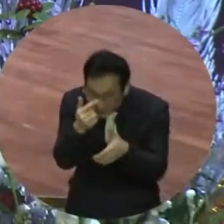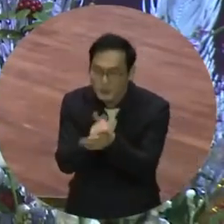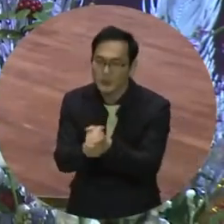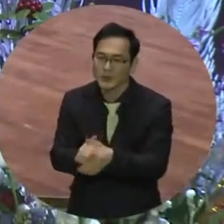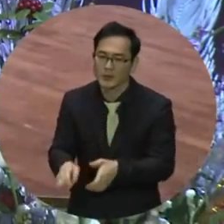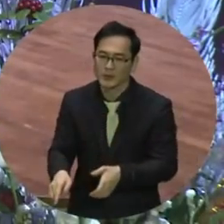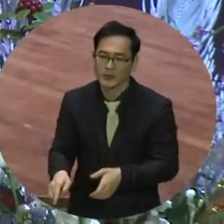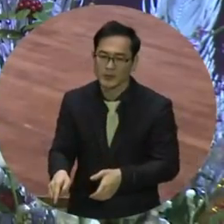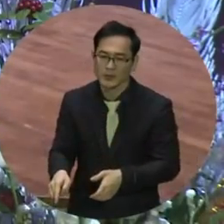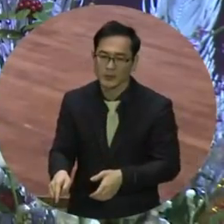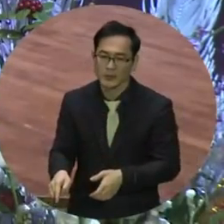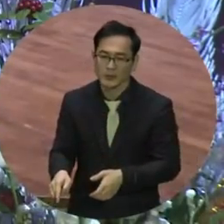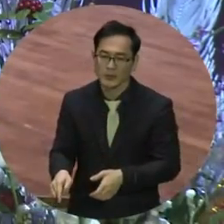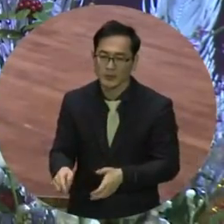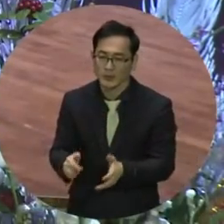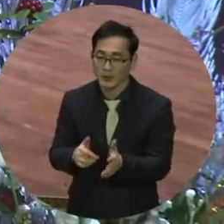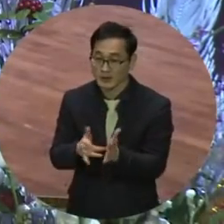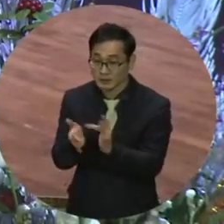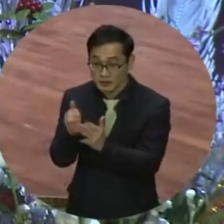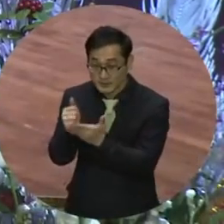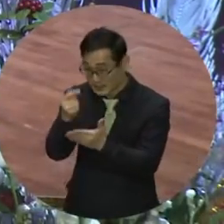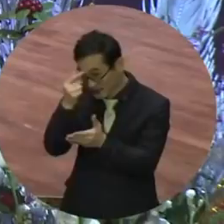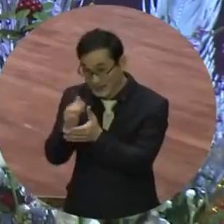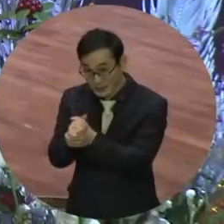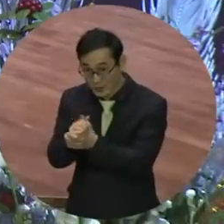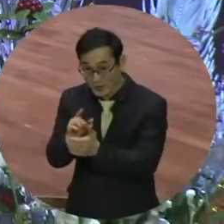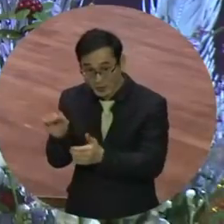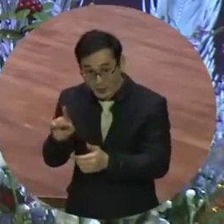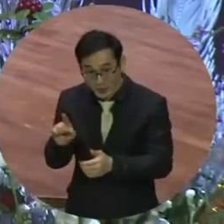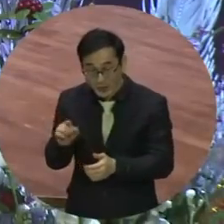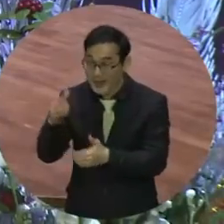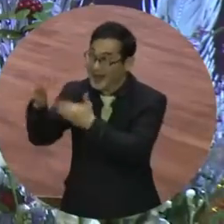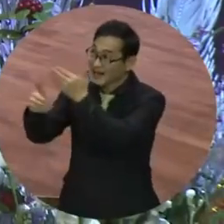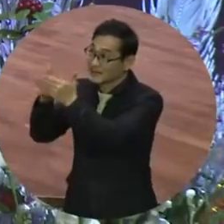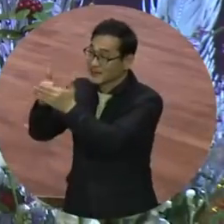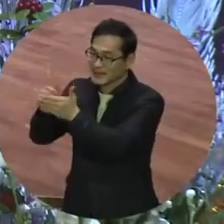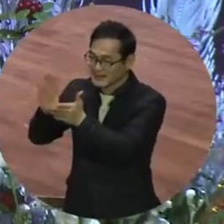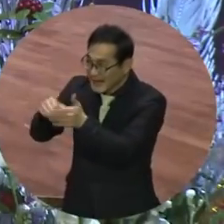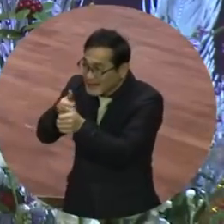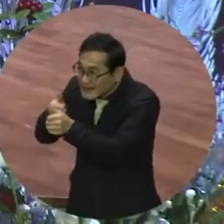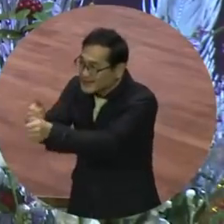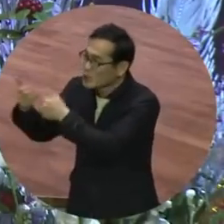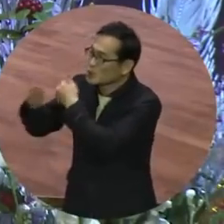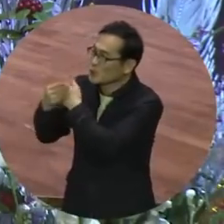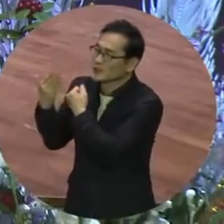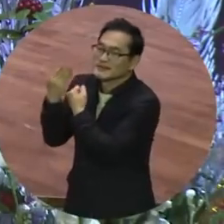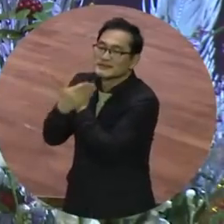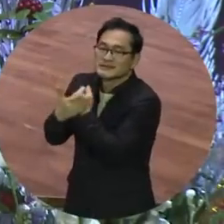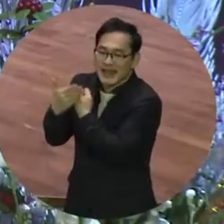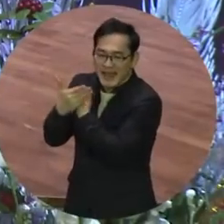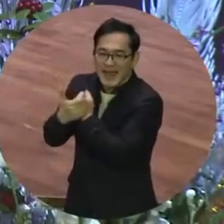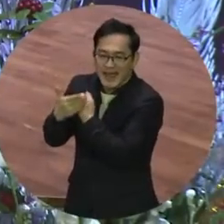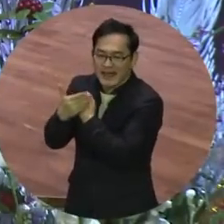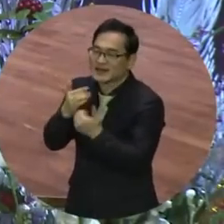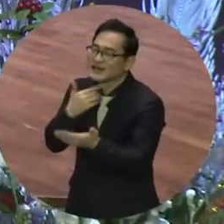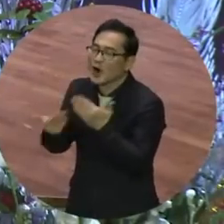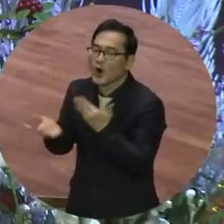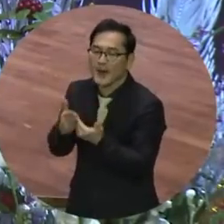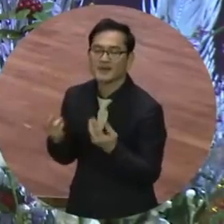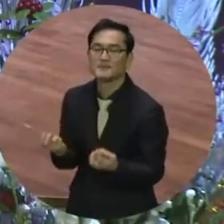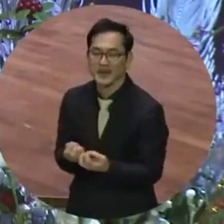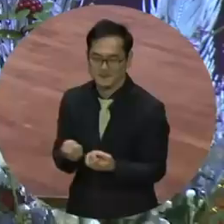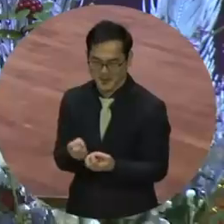이렇게 나열했습니다. 기도는 하나님이 때를 따라 돕는 은혜를 체험하게 하는 수단이다.